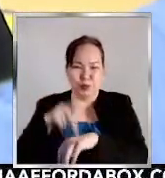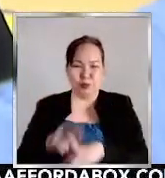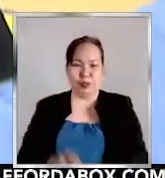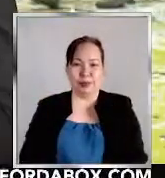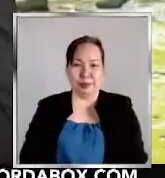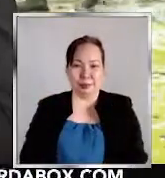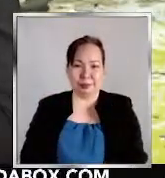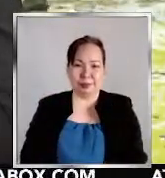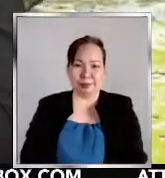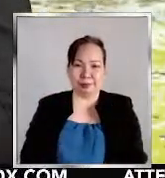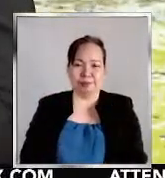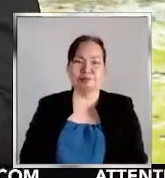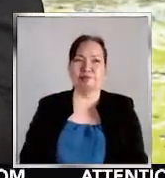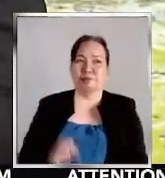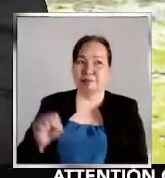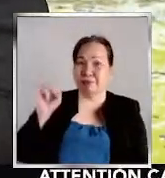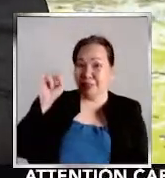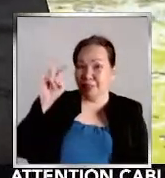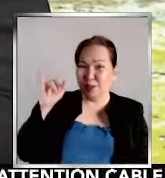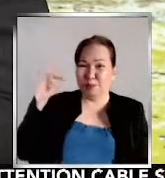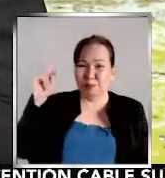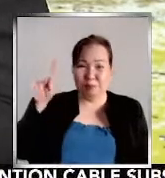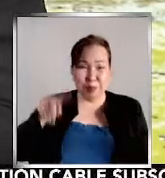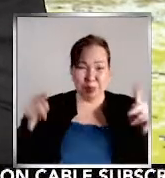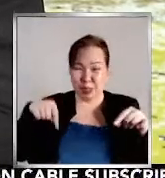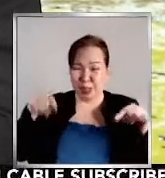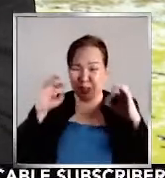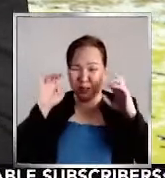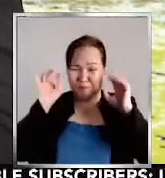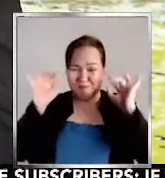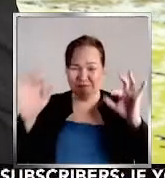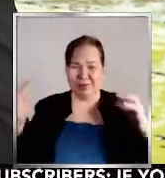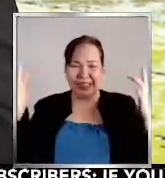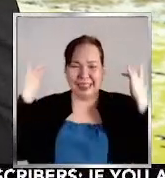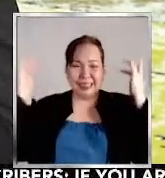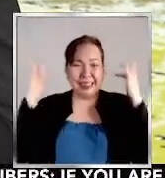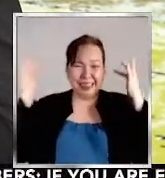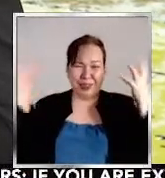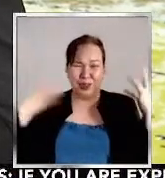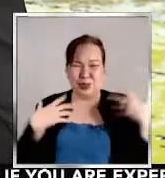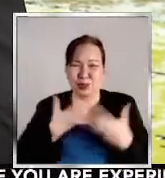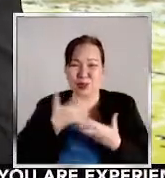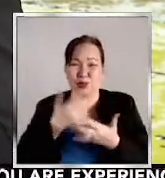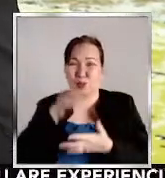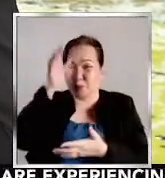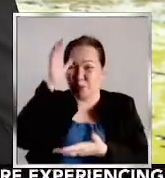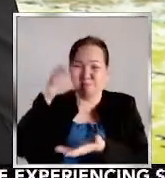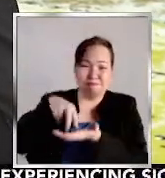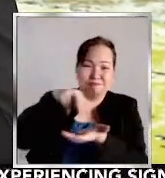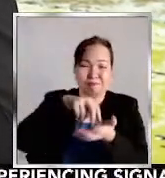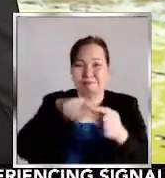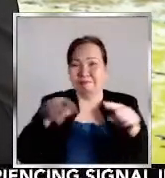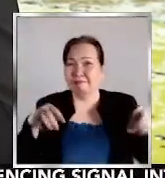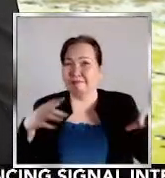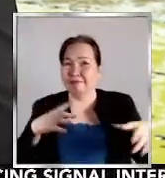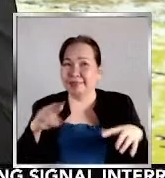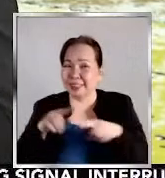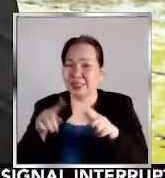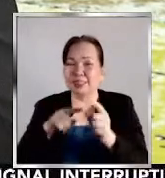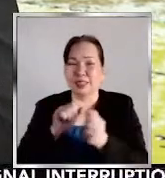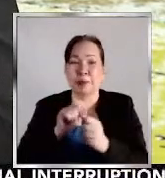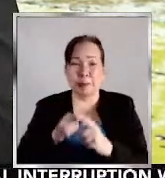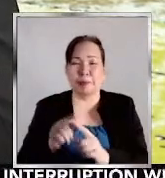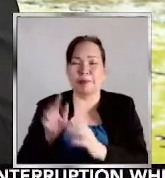At Ivan, todo hiyawan nga mga fans at nagtakbuhan sila kasama kanilang mga magulang at pinuri nga ang Letran Knights. Pero pinuri din